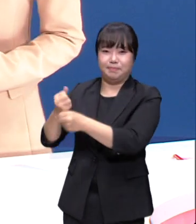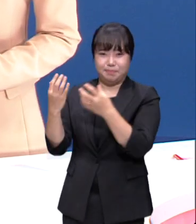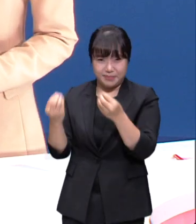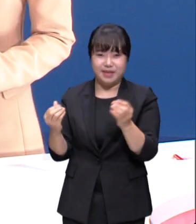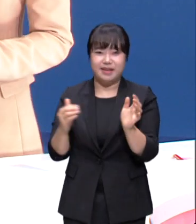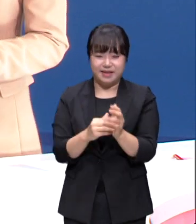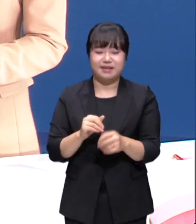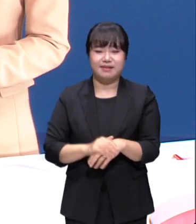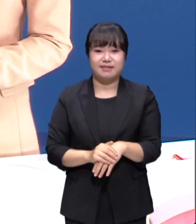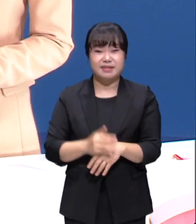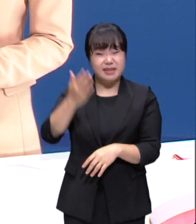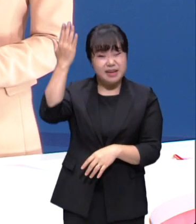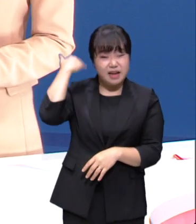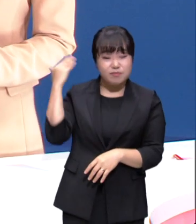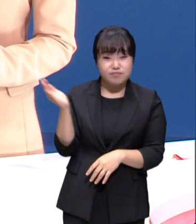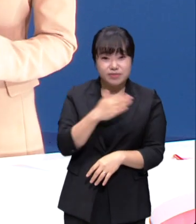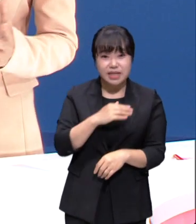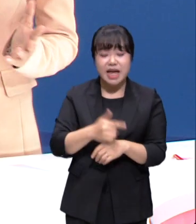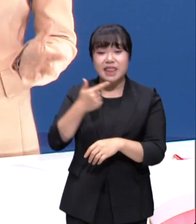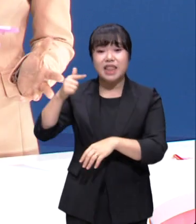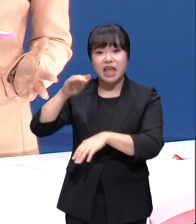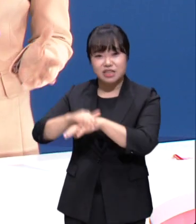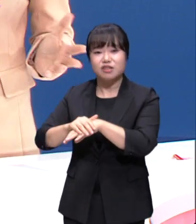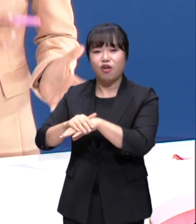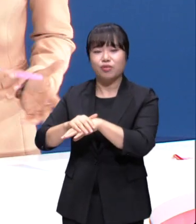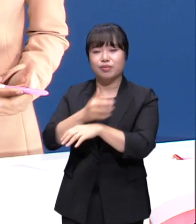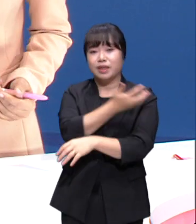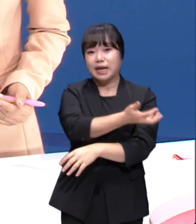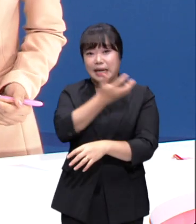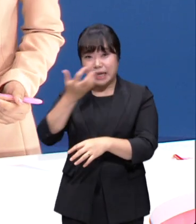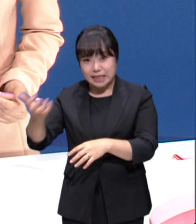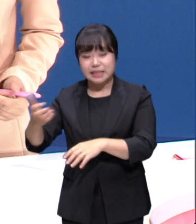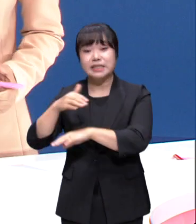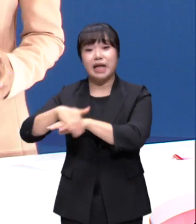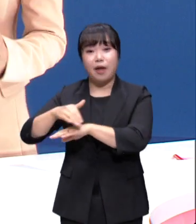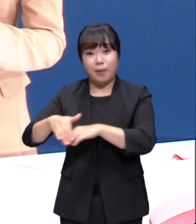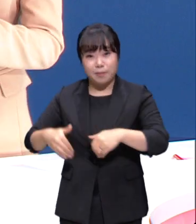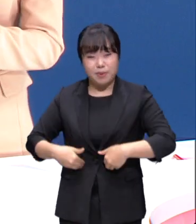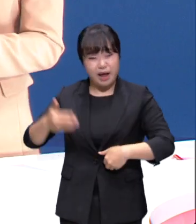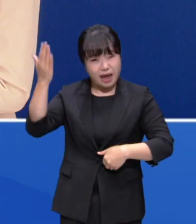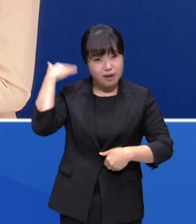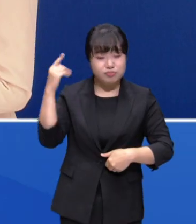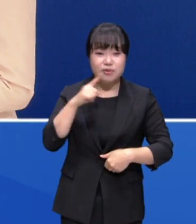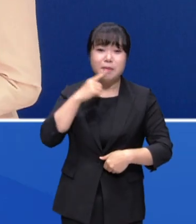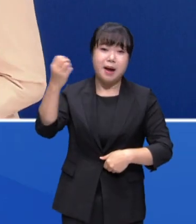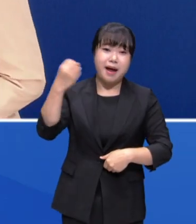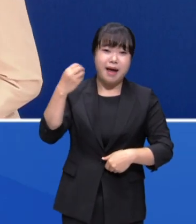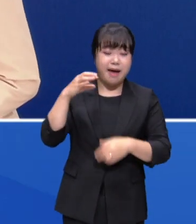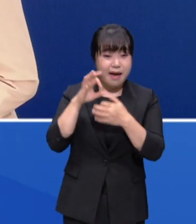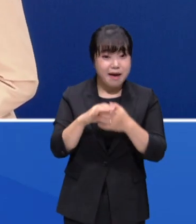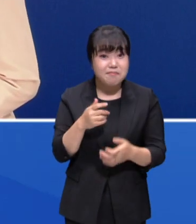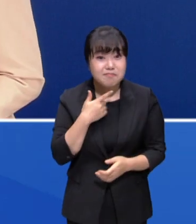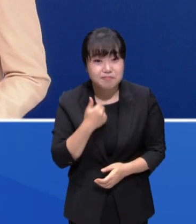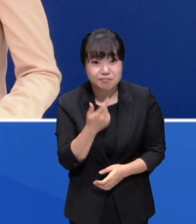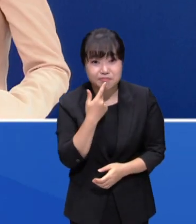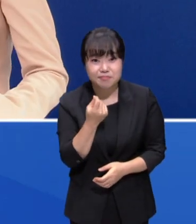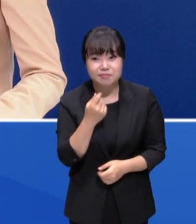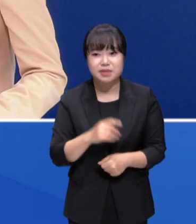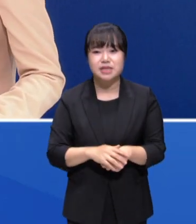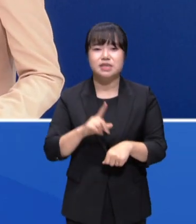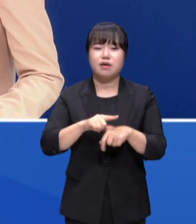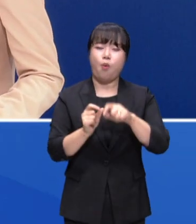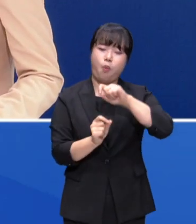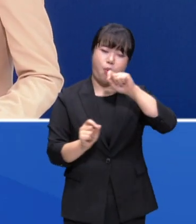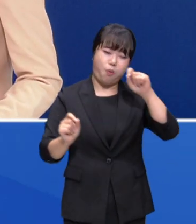이전부터 이 묘는 대전 국립현충원으로 이전을 해야 된다라는 이제 후손들 목소리도 좀 있었습니다. 네네. 많은